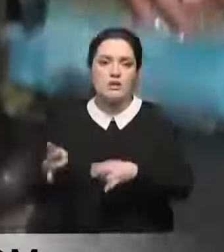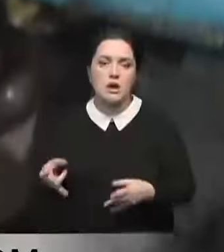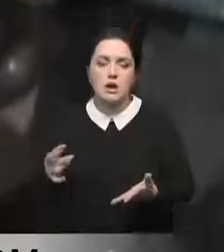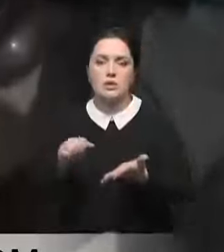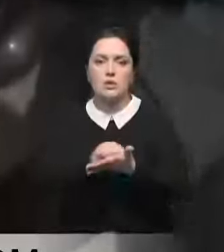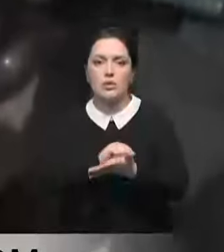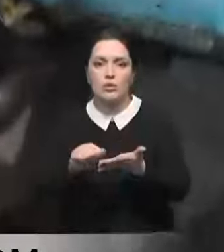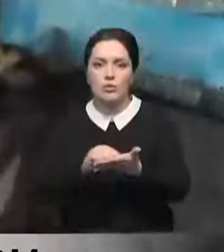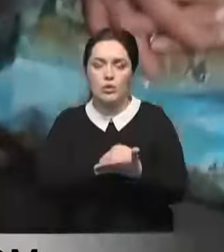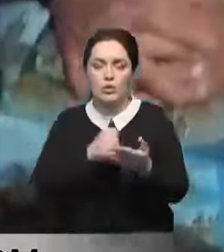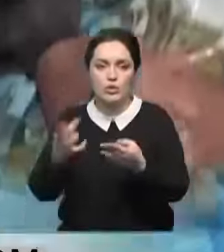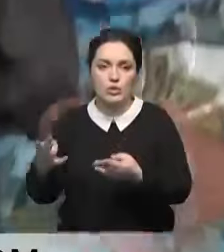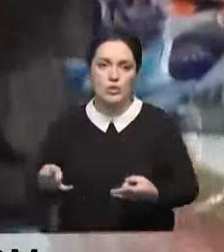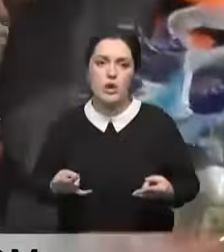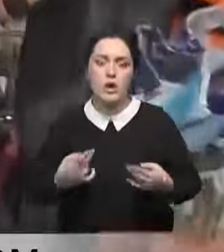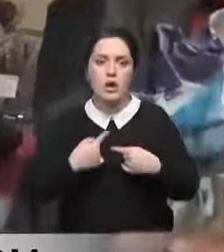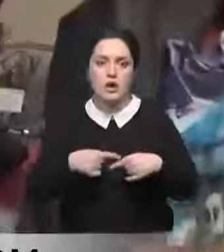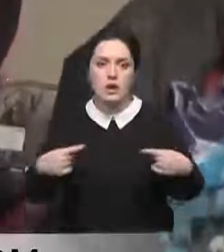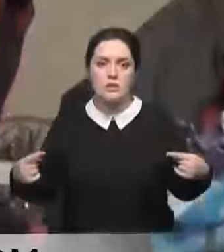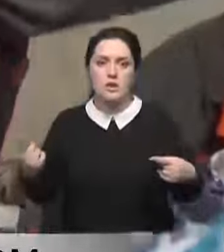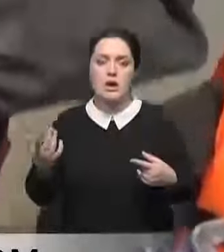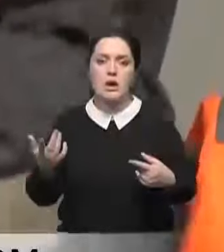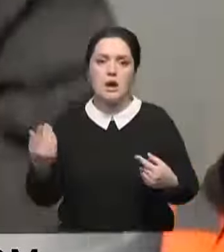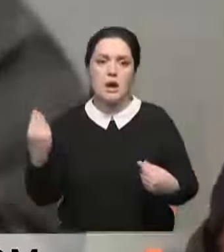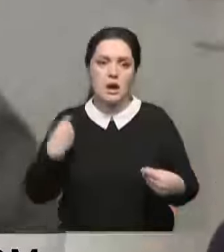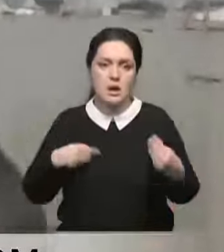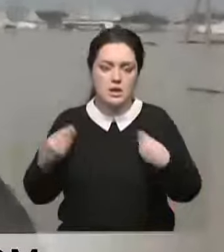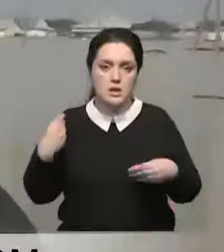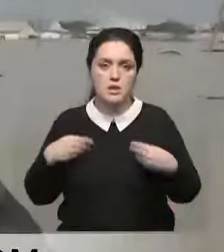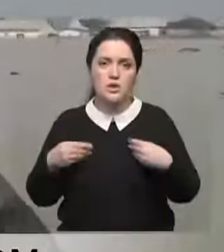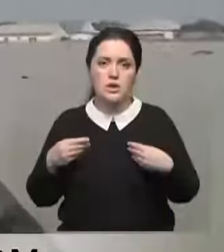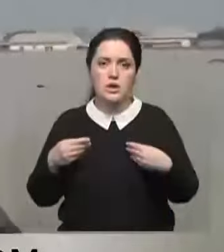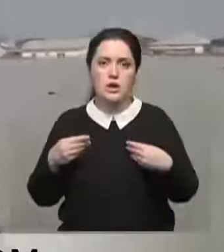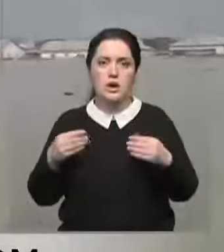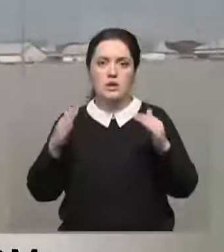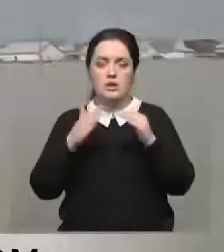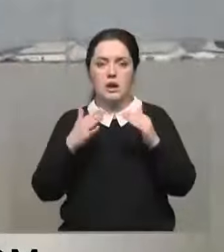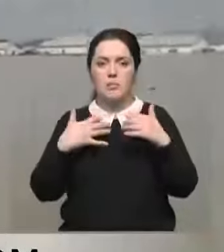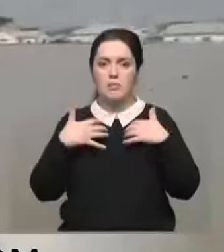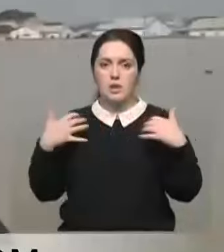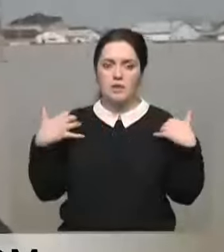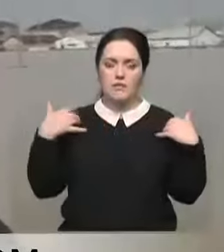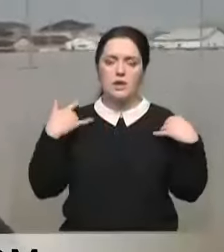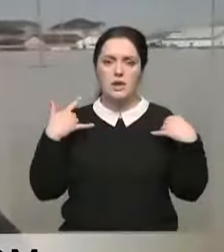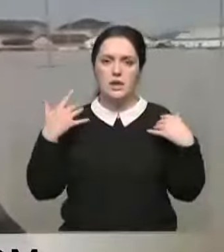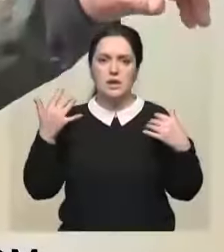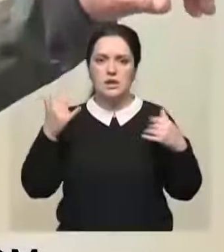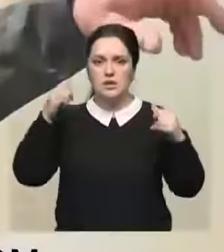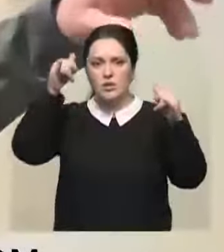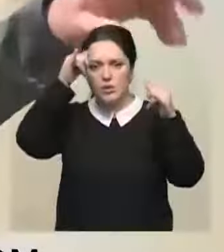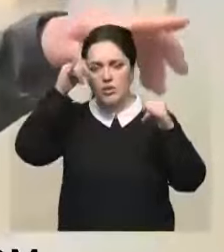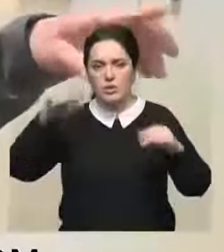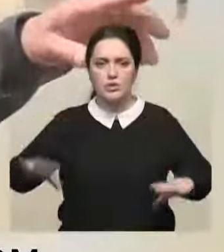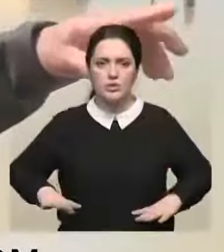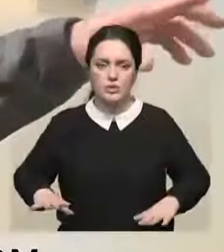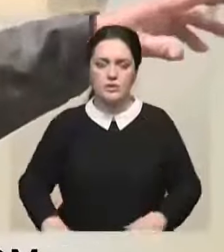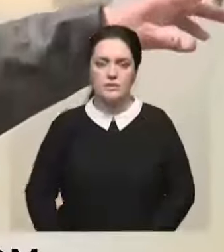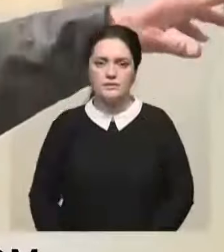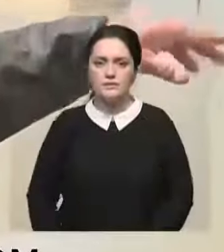документы, различную уцелевшую одежду, домашних животных и крупнорогатый скот.